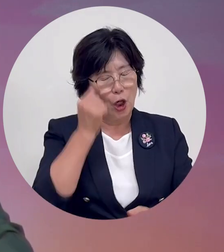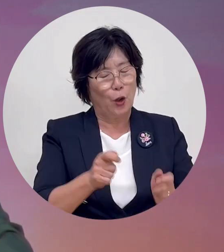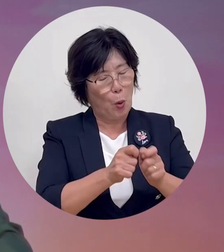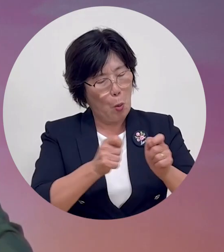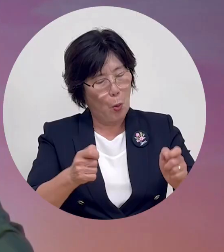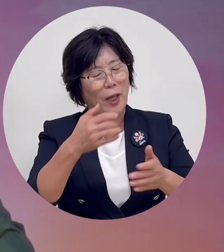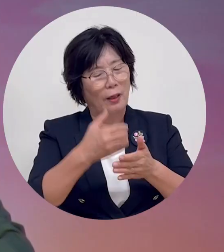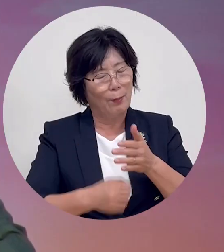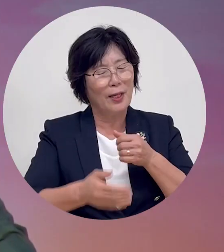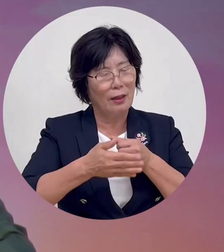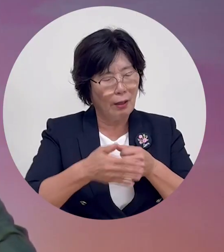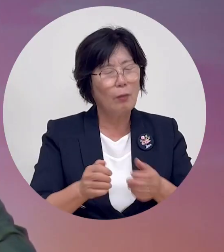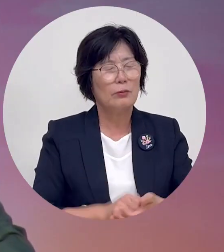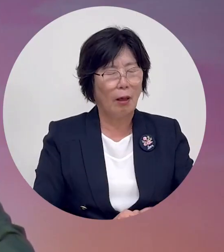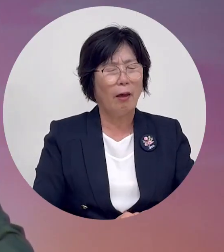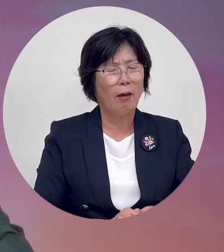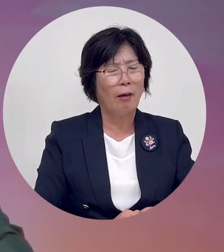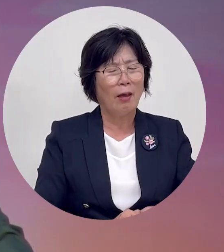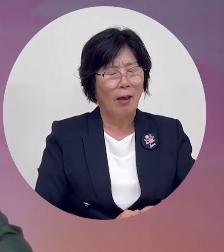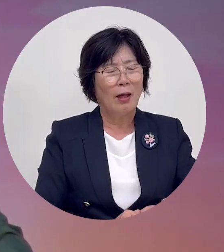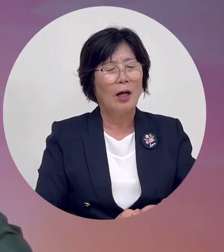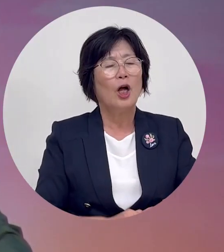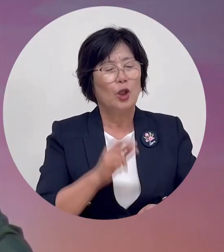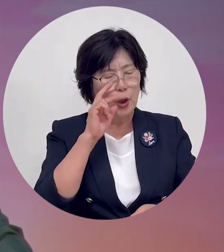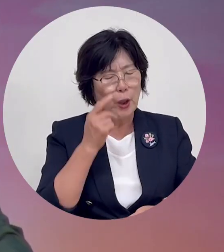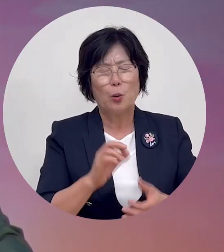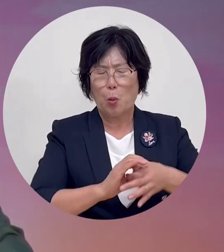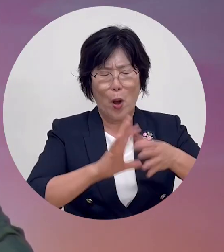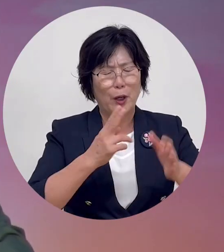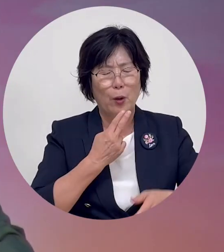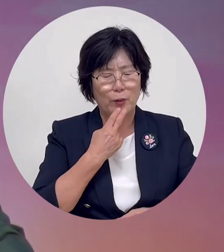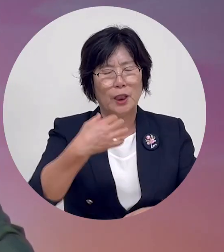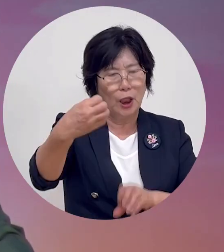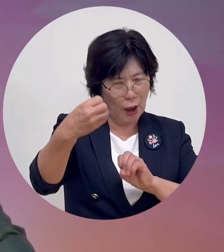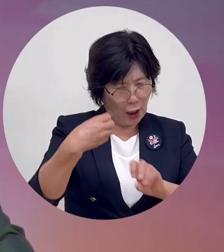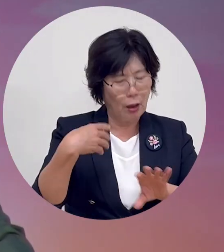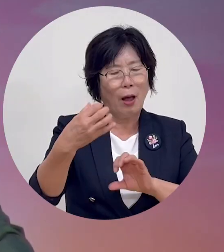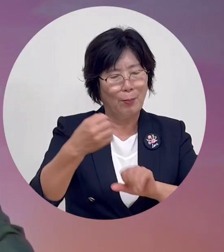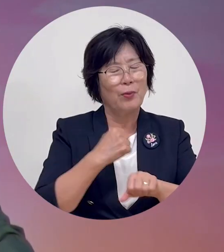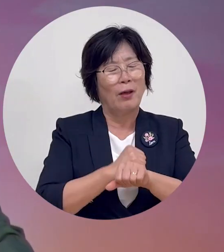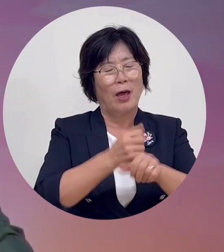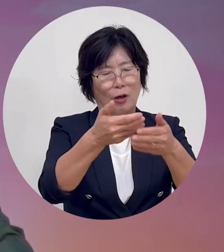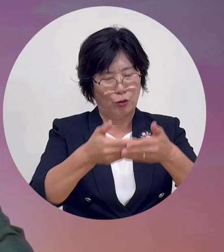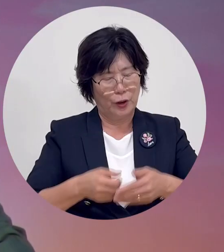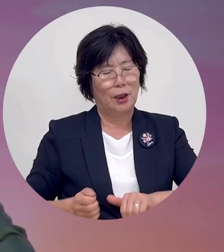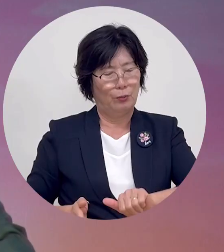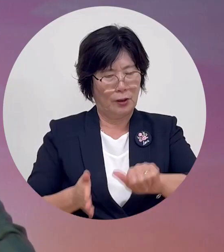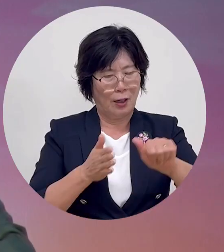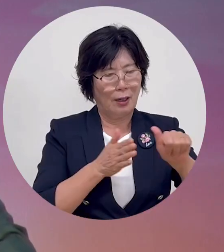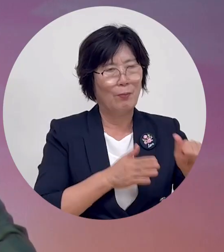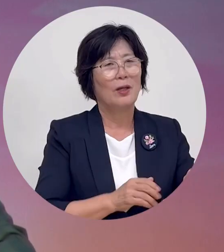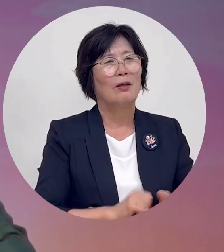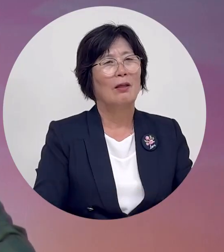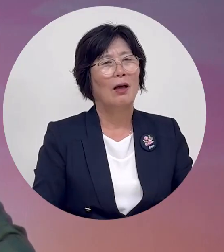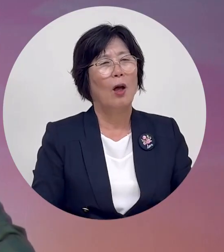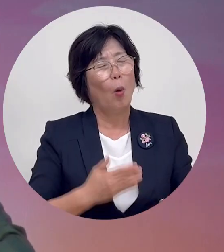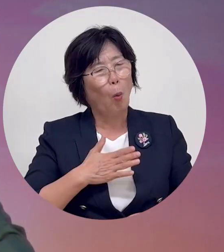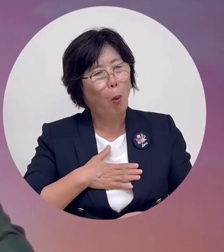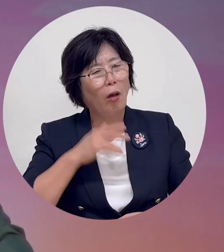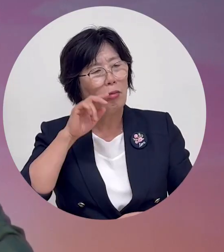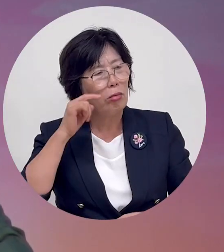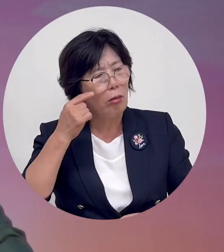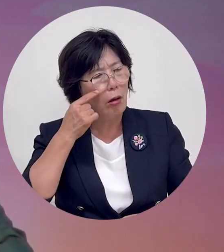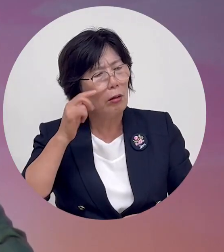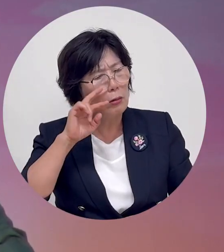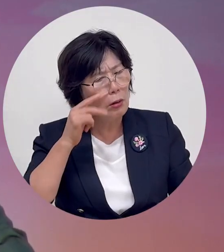남습니다. 맞으면 오래 안 남습니다. 여러분의 대답이 맞으면 오래 남지 않습니다. 왜 내가 틀렸지?